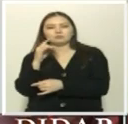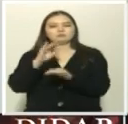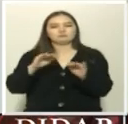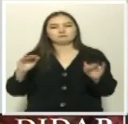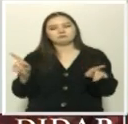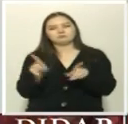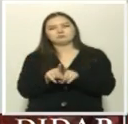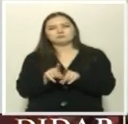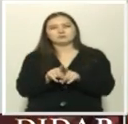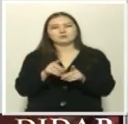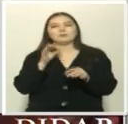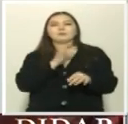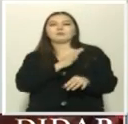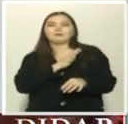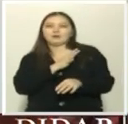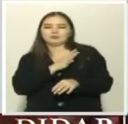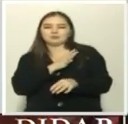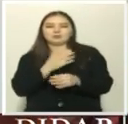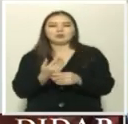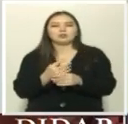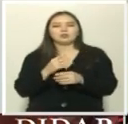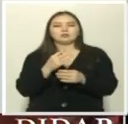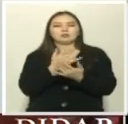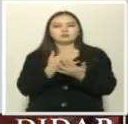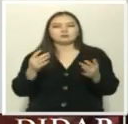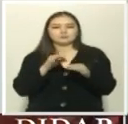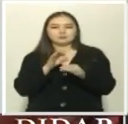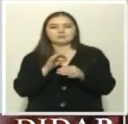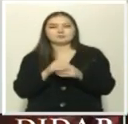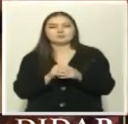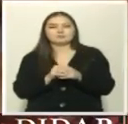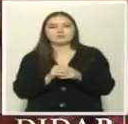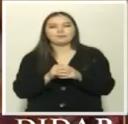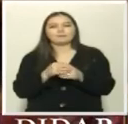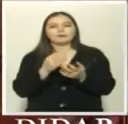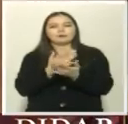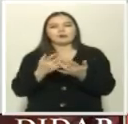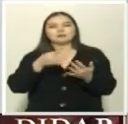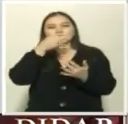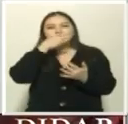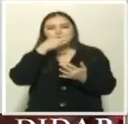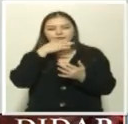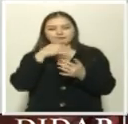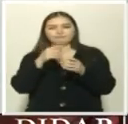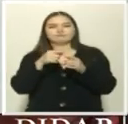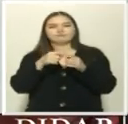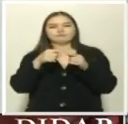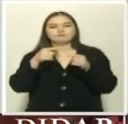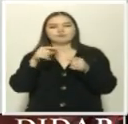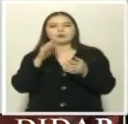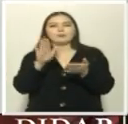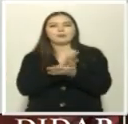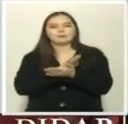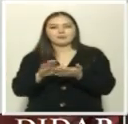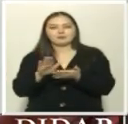которые используют гормональные препараты. На 23-й год у